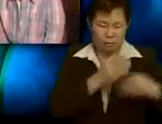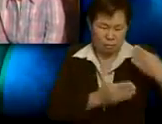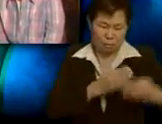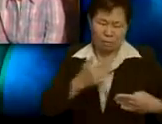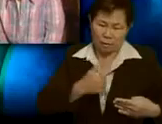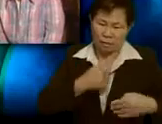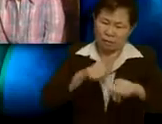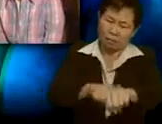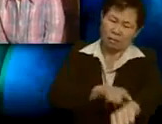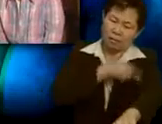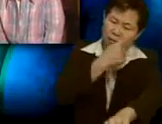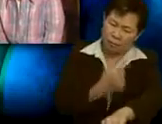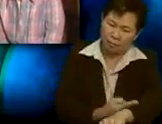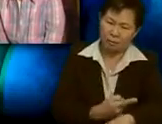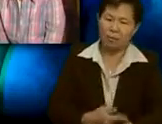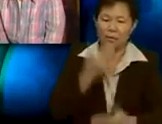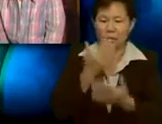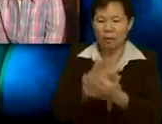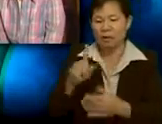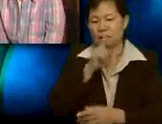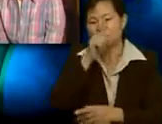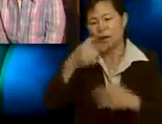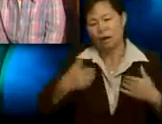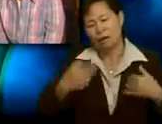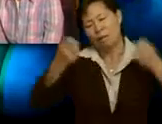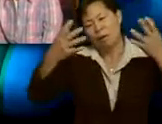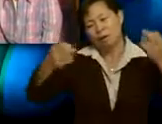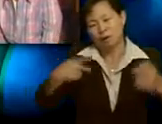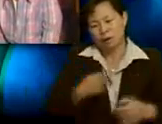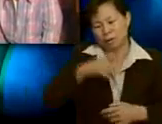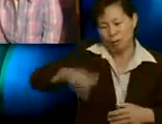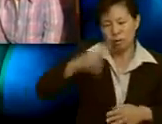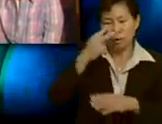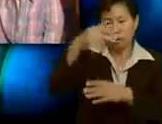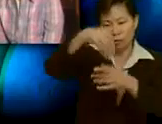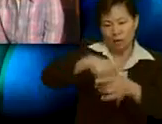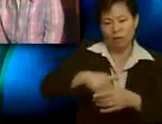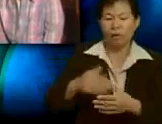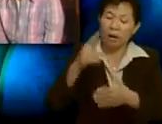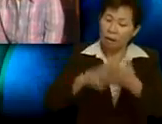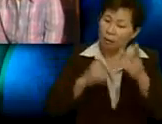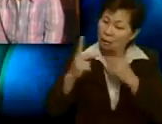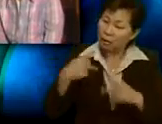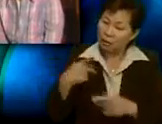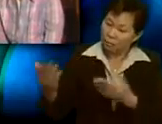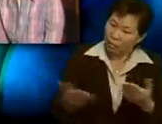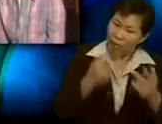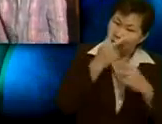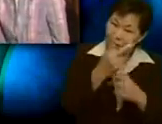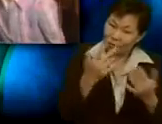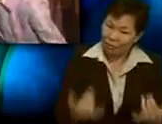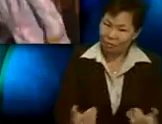diri sepanjang masa. Baiklah, sebenarnya ada banyak lagi yang kita belum tengok kat dalam ni. Apa kata kita bawa kawan-kawan pergi